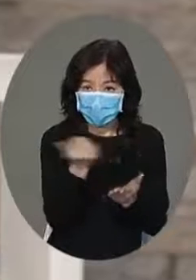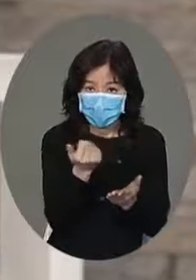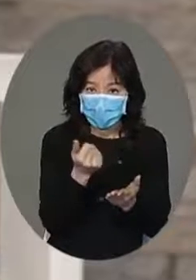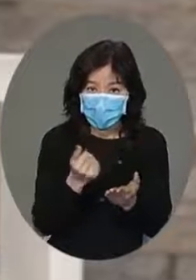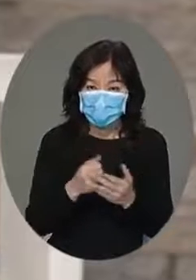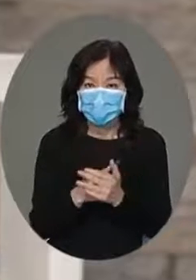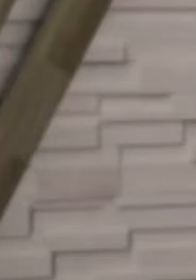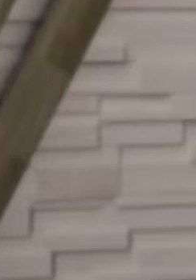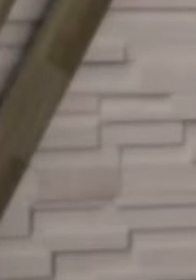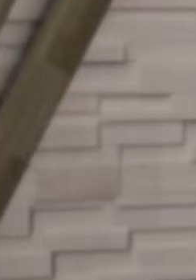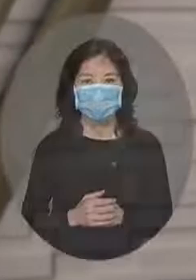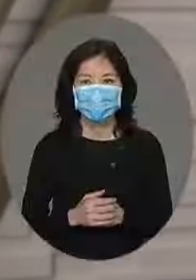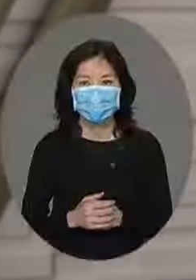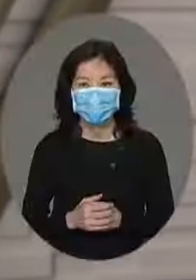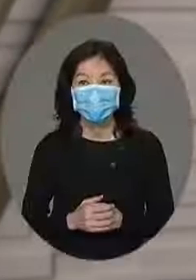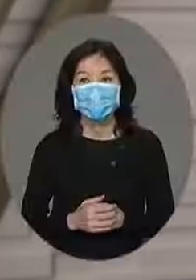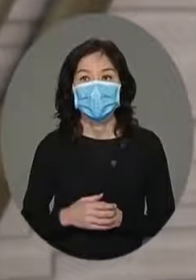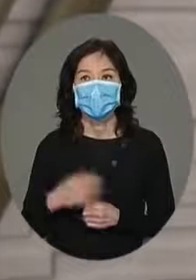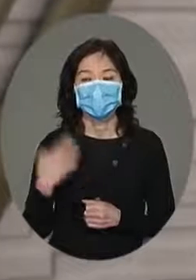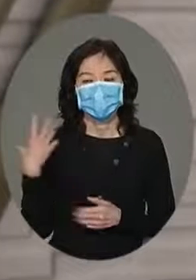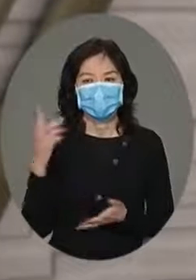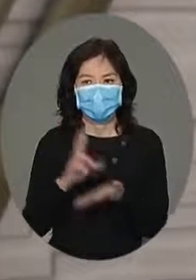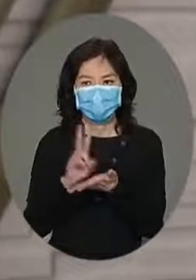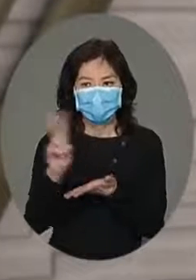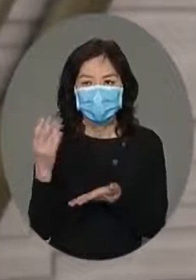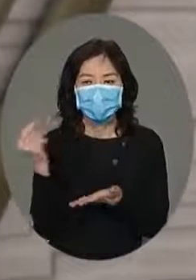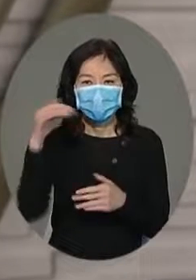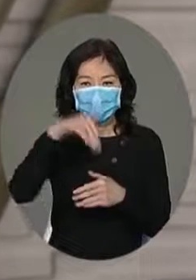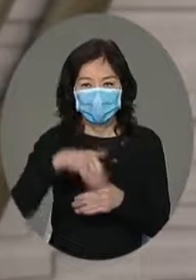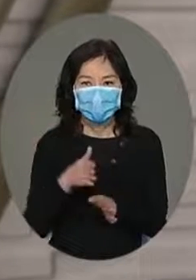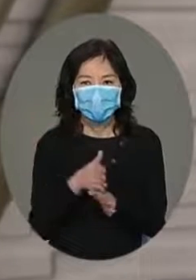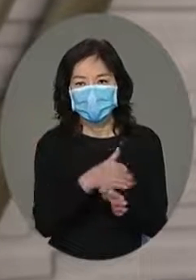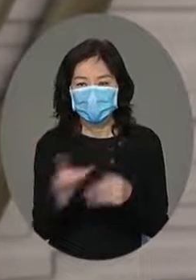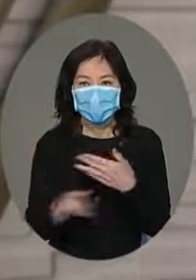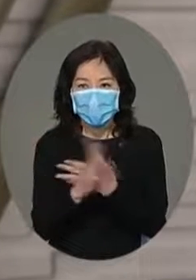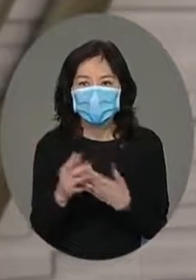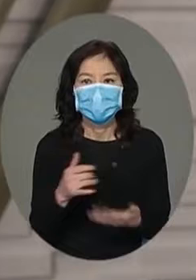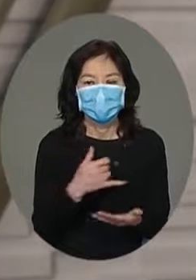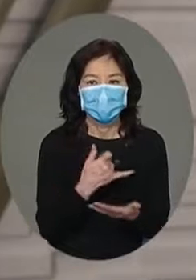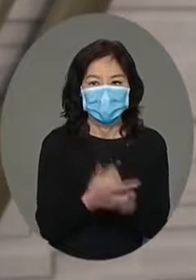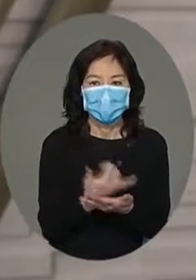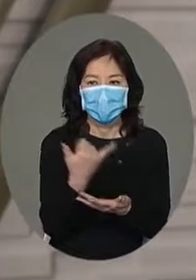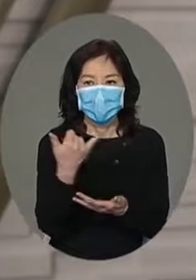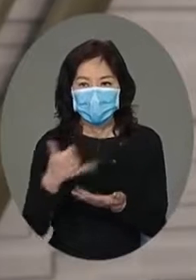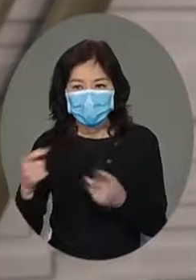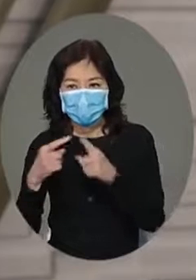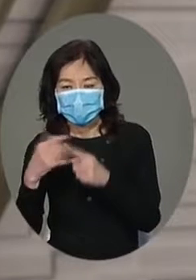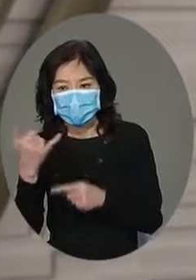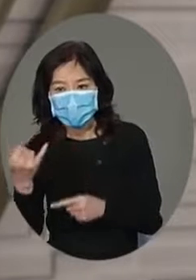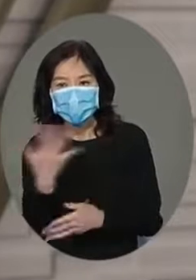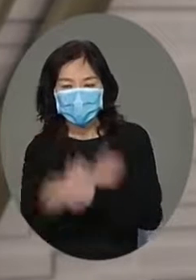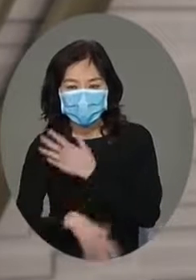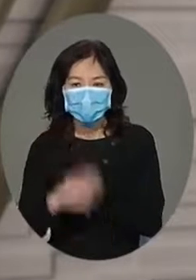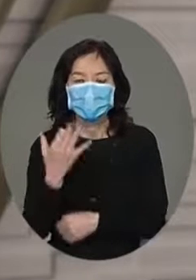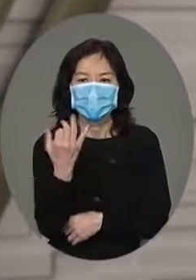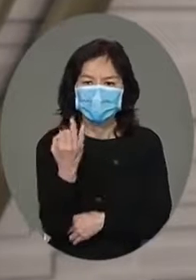面呢？一架九巴前年在粉嶺發生意外，造成六死三十幾人受傷，涉